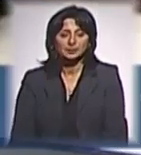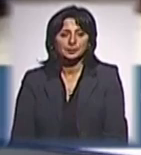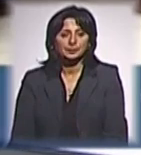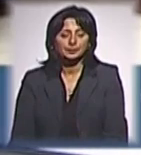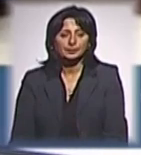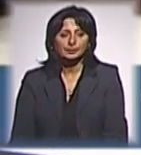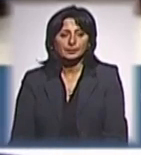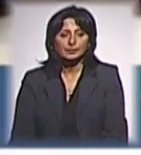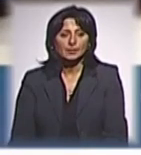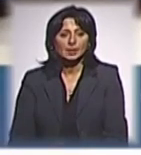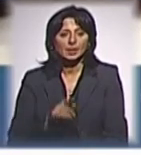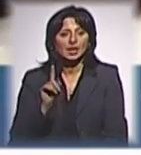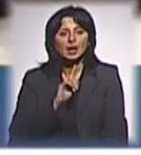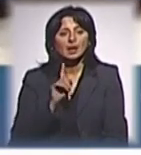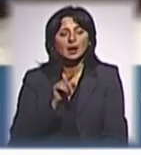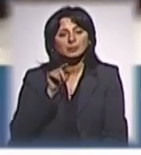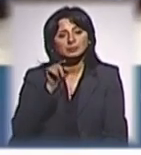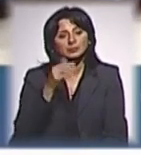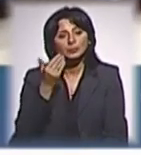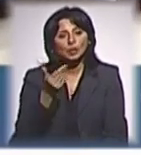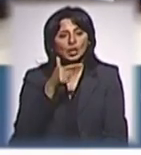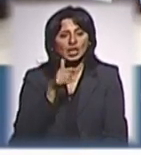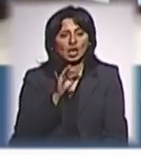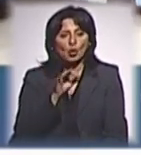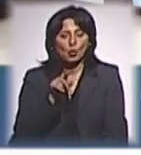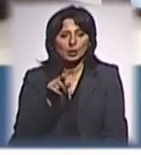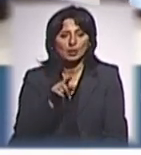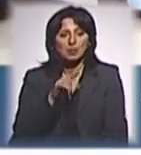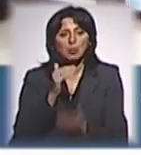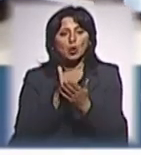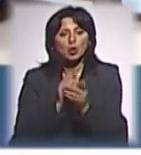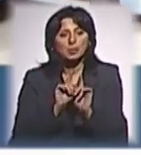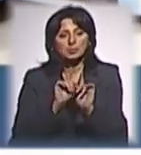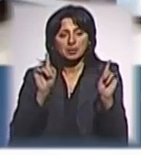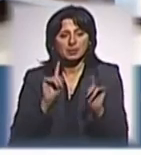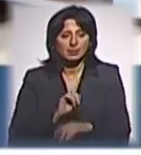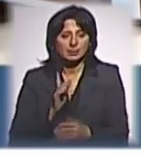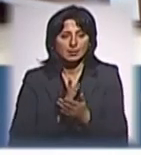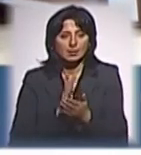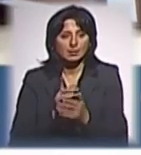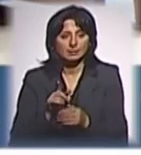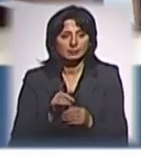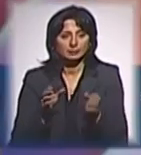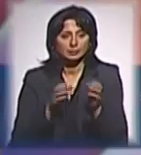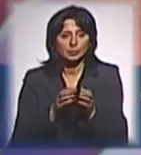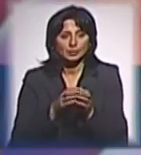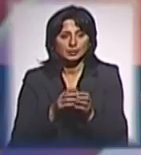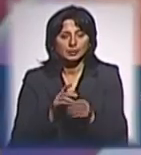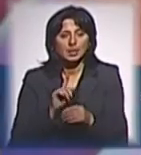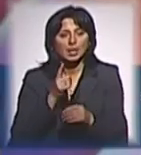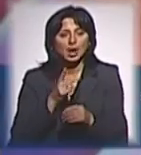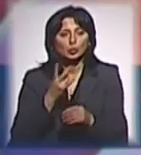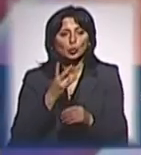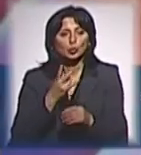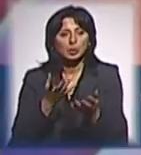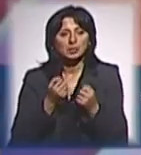გიორგი, განსხვა რითი არის განსხვავებული აი თქვენი პროგრამა, თქვენი ხედვა, გულისხმობ ამ ბლოკის და რატომ